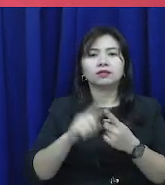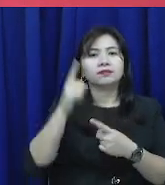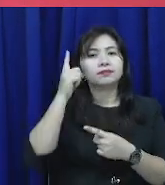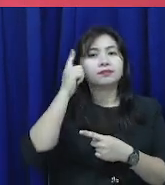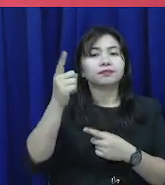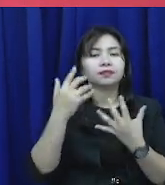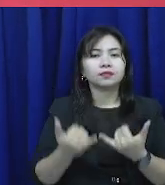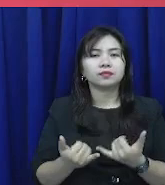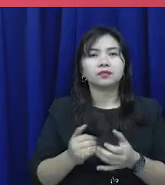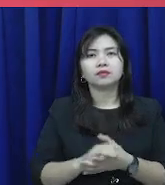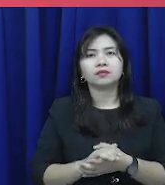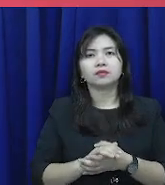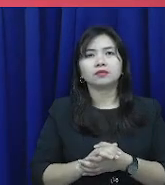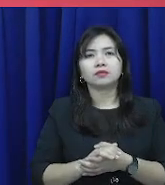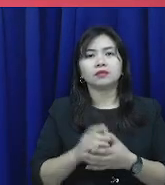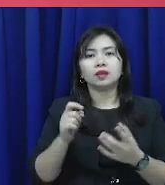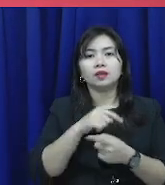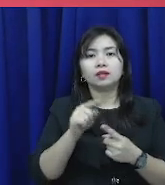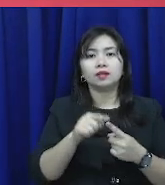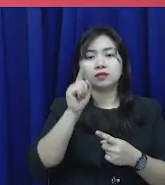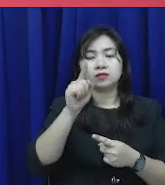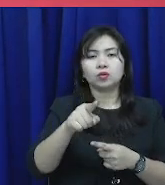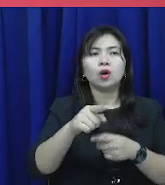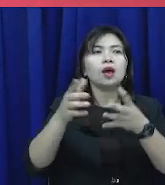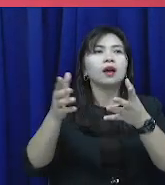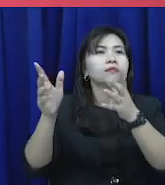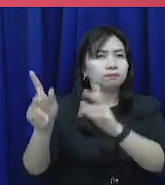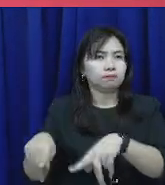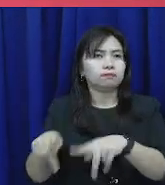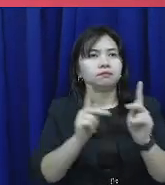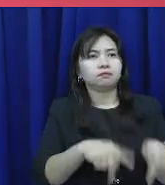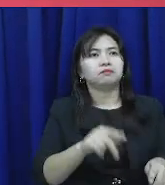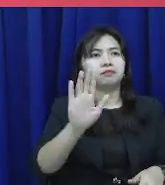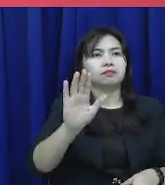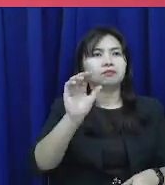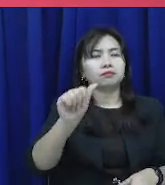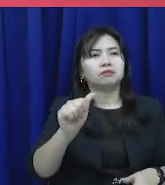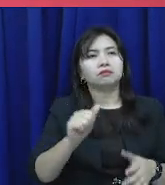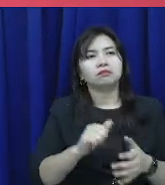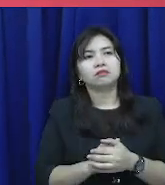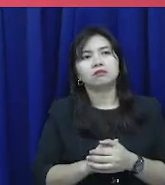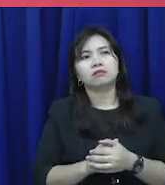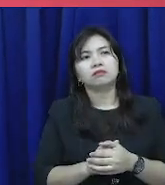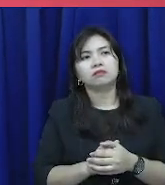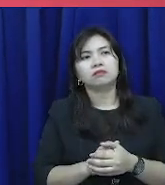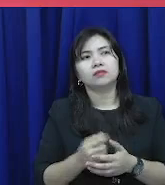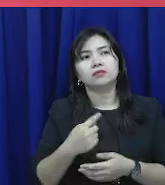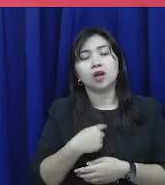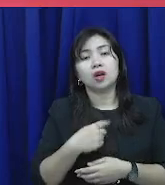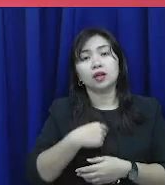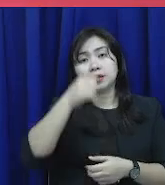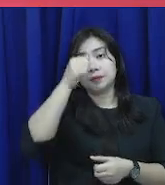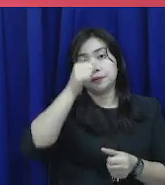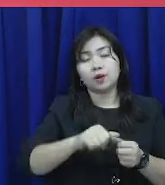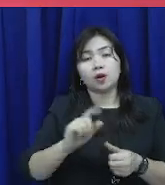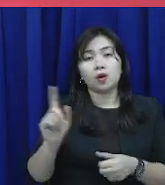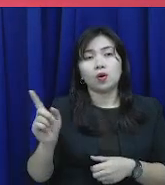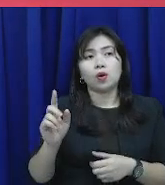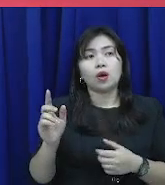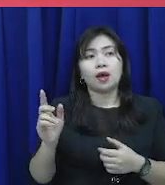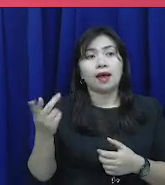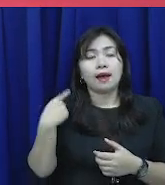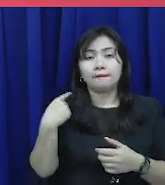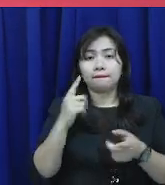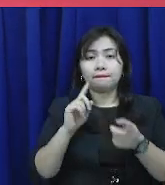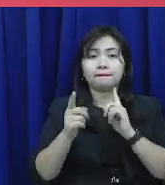cultivation because when you cultivate yourself ibig sabihin lang hindi ka nag-ulat naalala ko kanina lang may pinag-uusapan kami